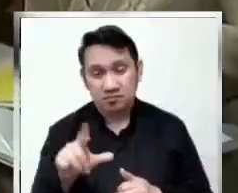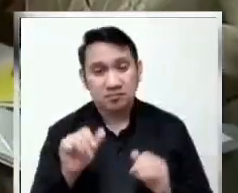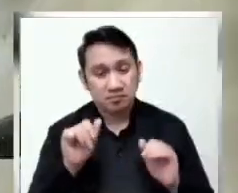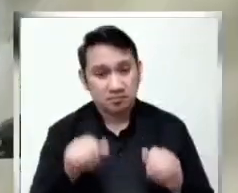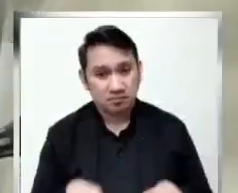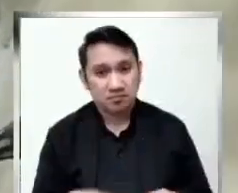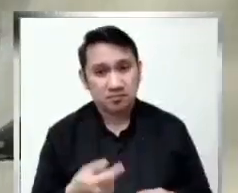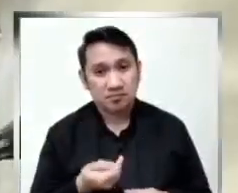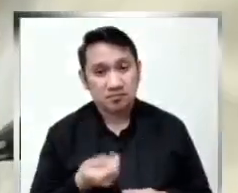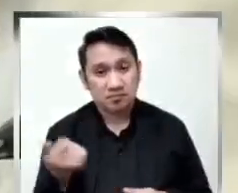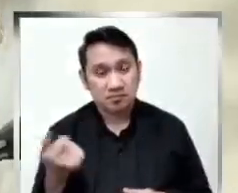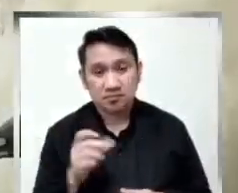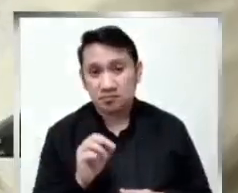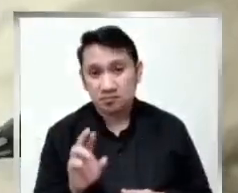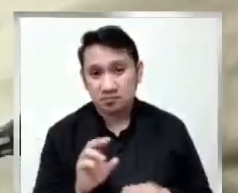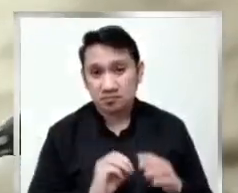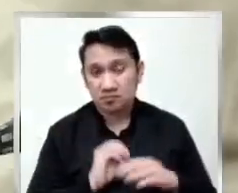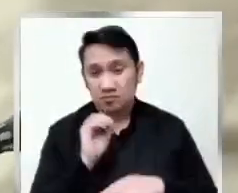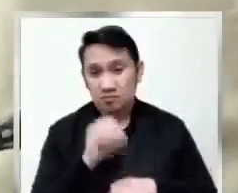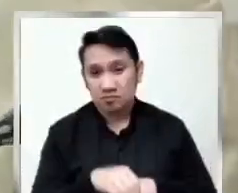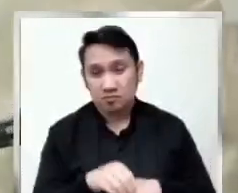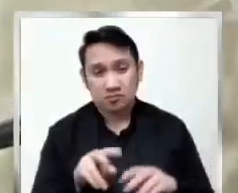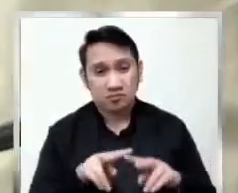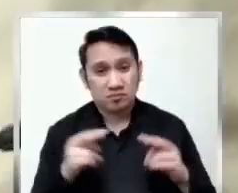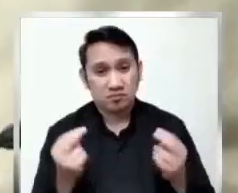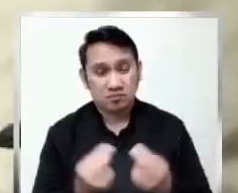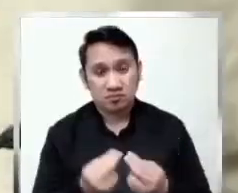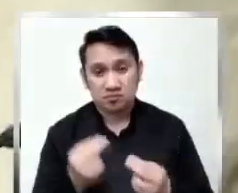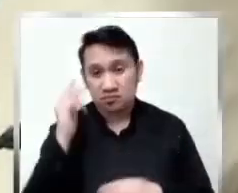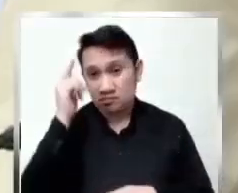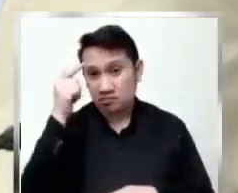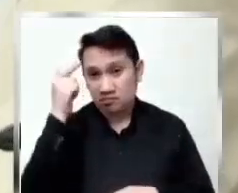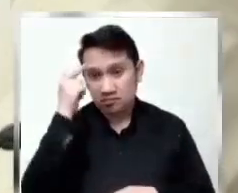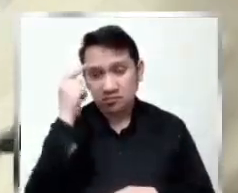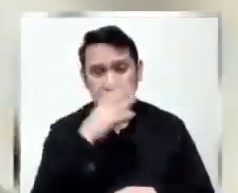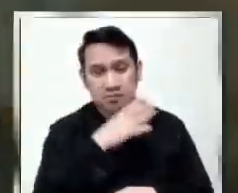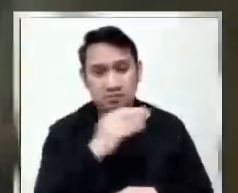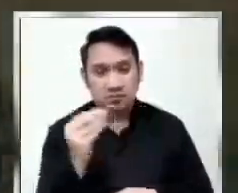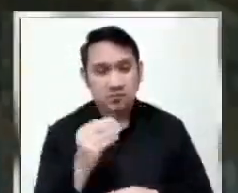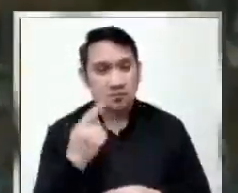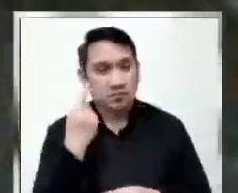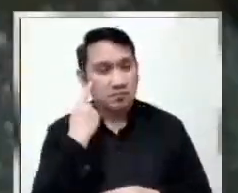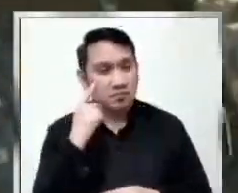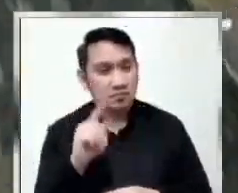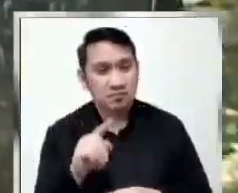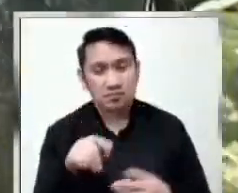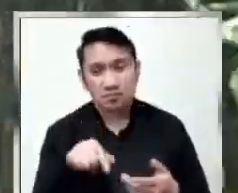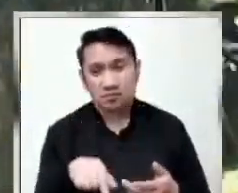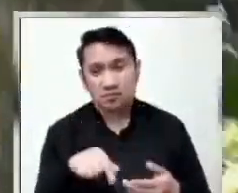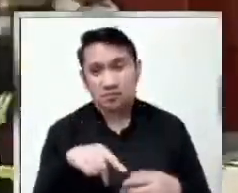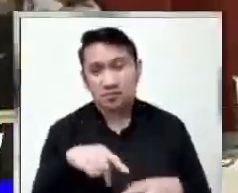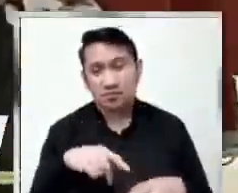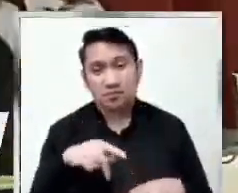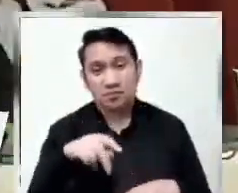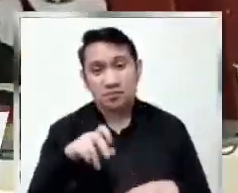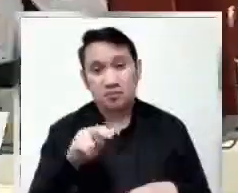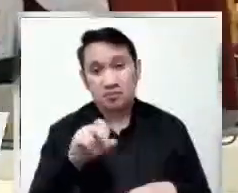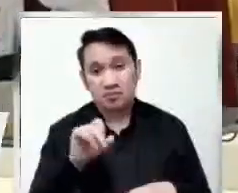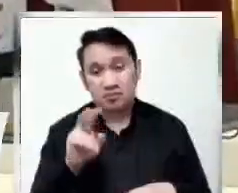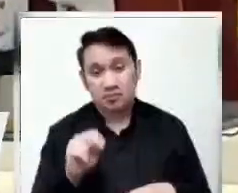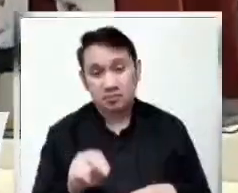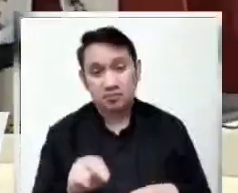o mga nag-o-overlap na posisyon sa gobyerno at ang reforma sa pension system ng mga sundalo, pulis at iba